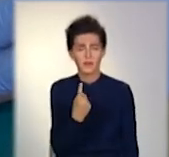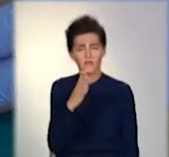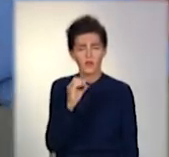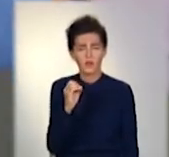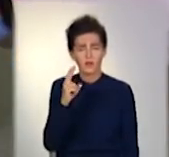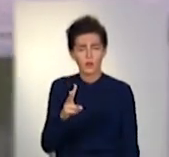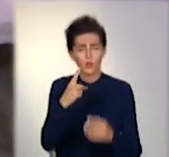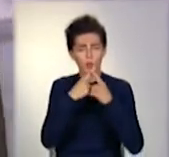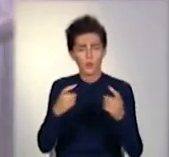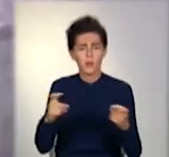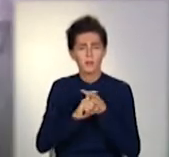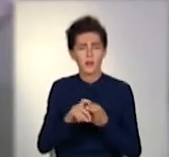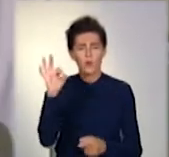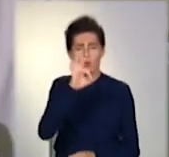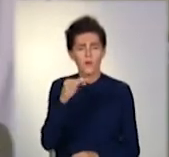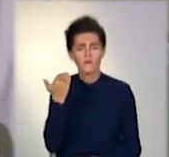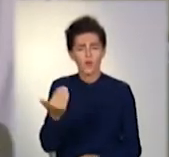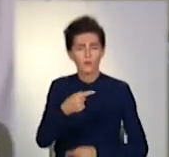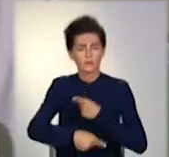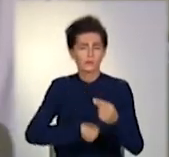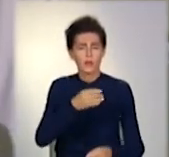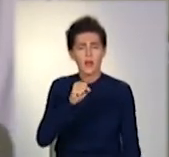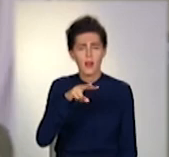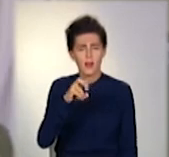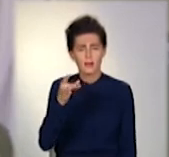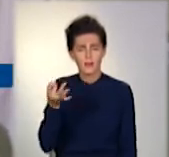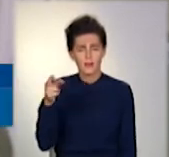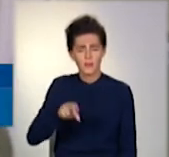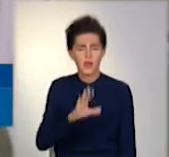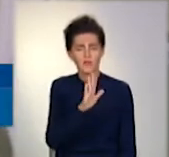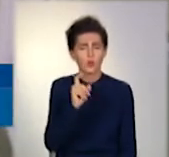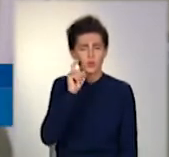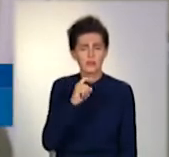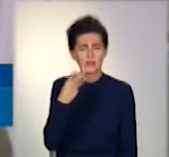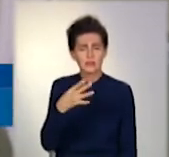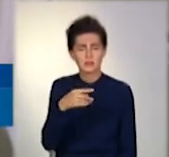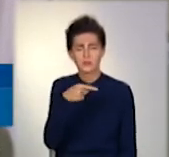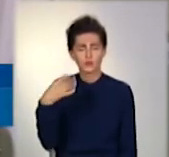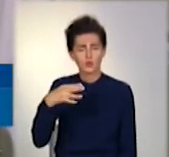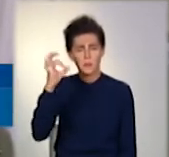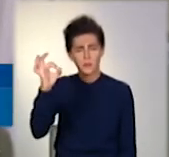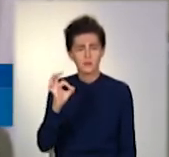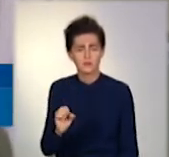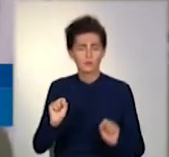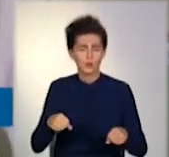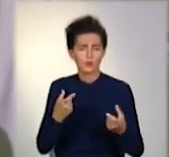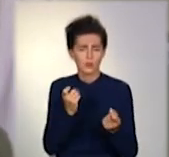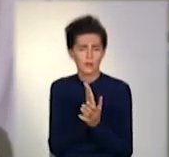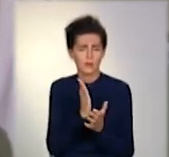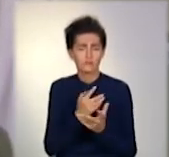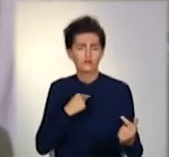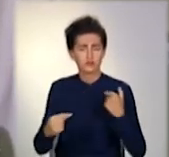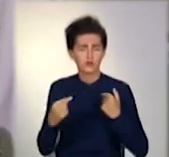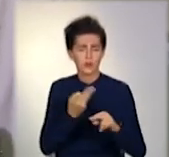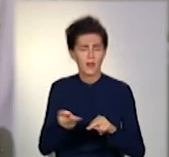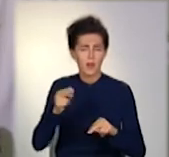об'явлен пандемією алергії. В Україні приблизительно від 30 до 40% населення може страждати алергією в